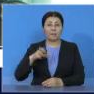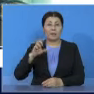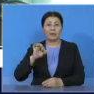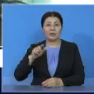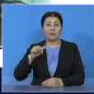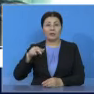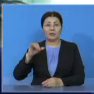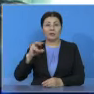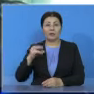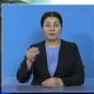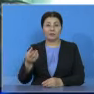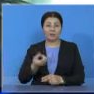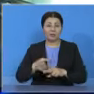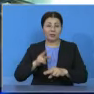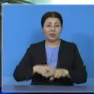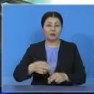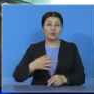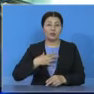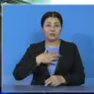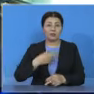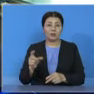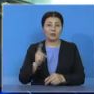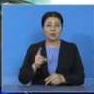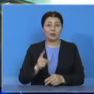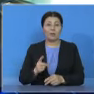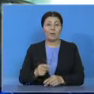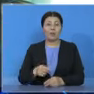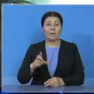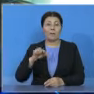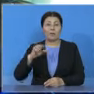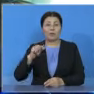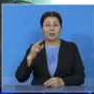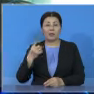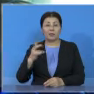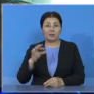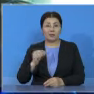Это очень важно, потому что он защищал нашу Родину.